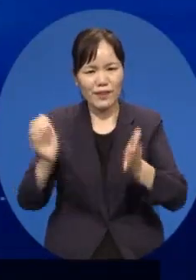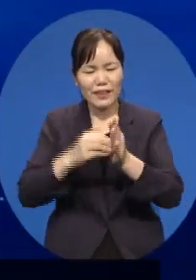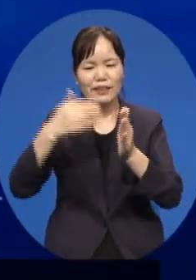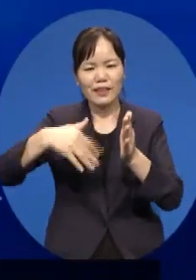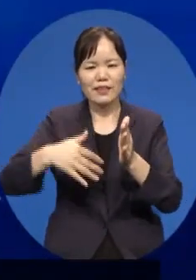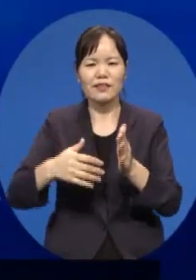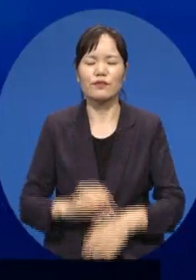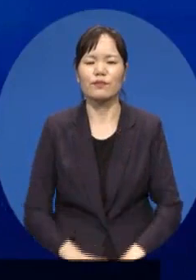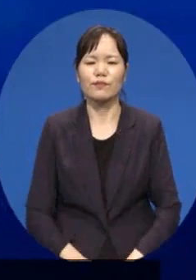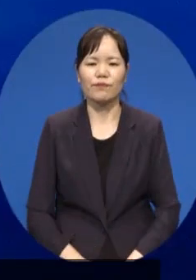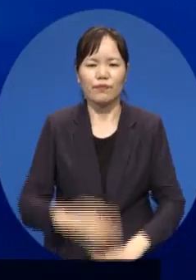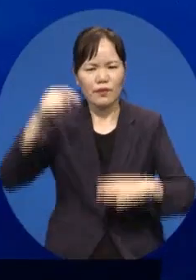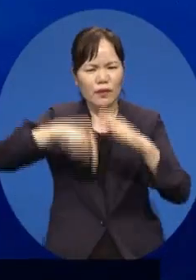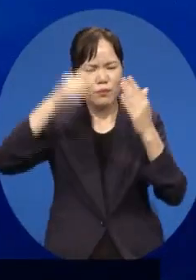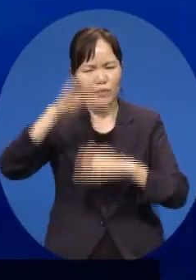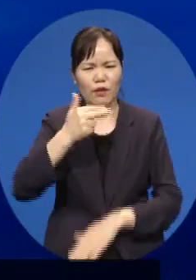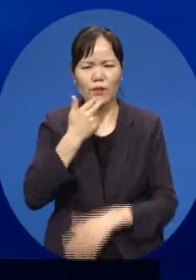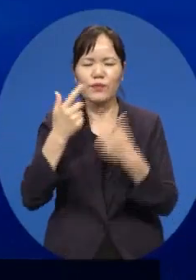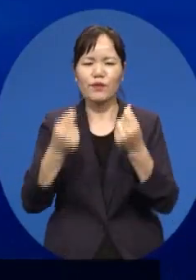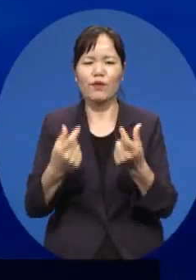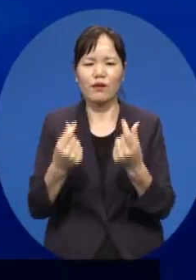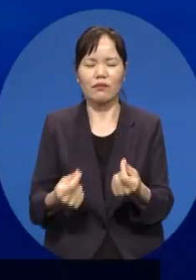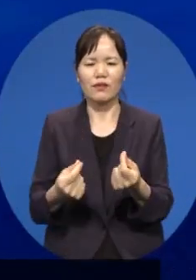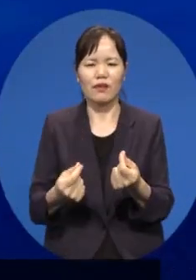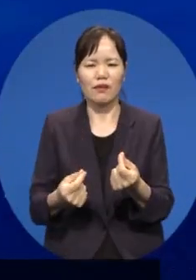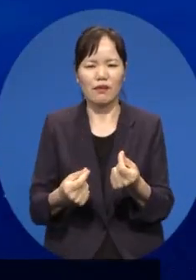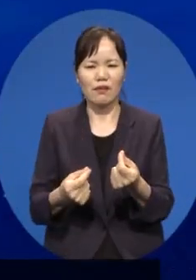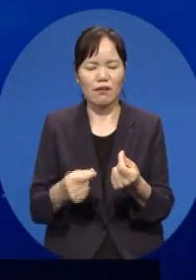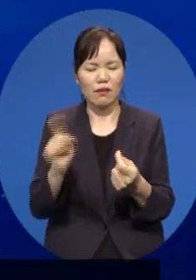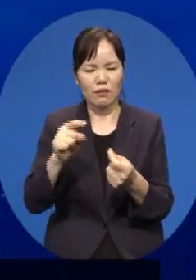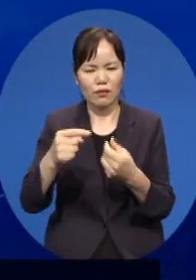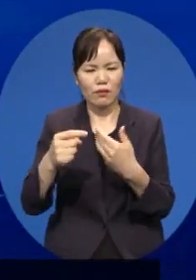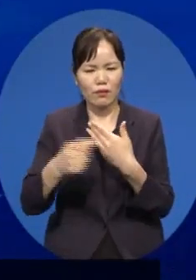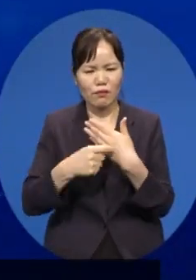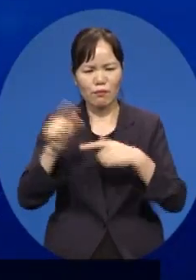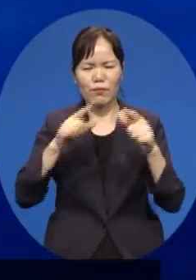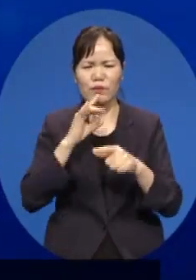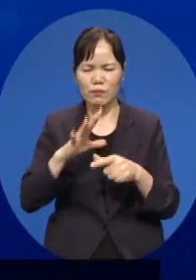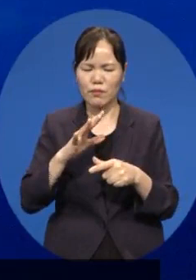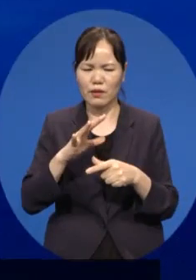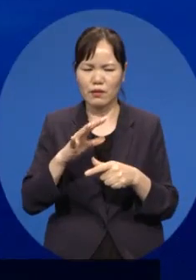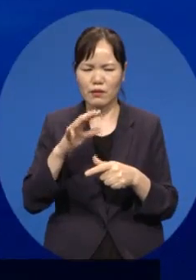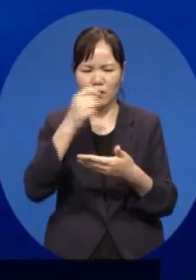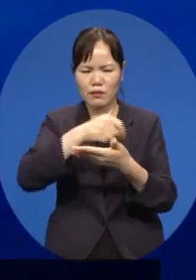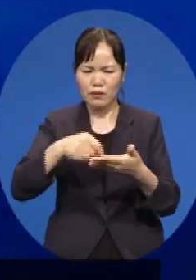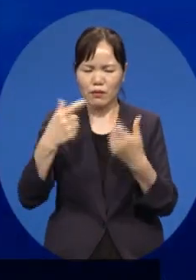분께서 일단은 그렇게 깊이 있는 내용이 없는 것 같다. 어떤 그 이면의 단편만을 다루고 있는 게 아니냐. 좀 비판적인